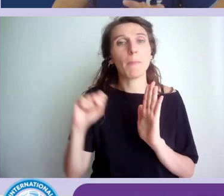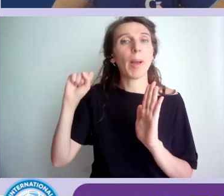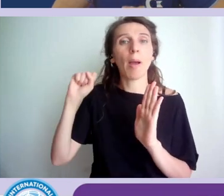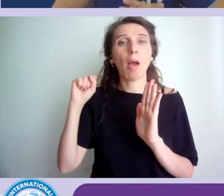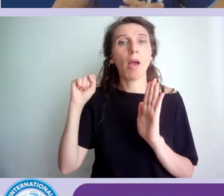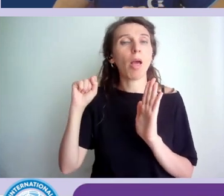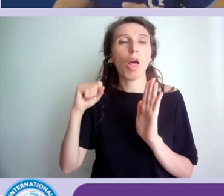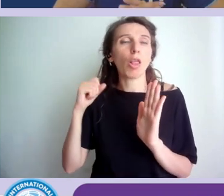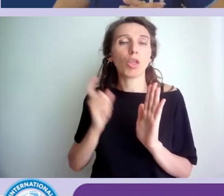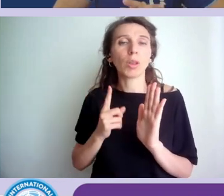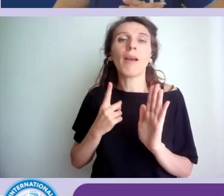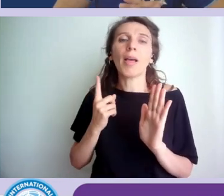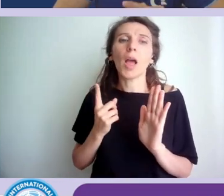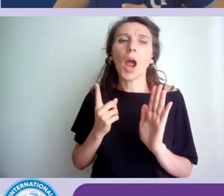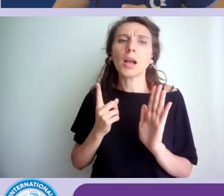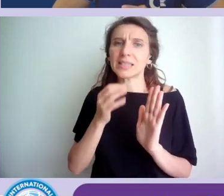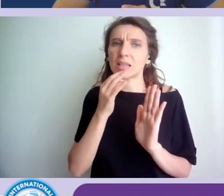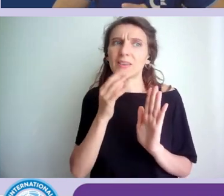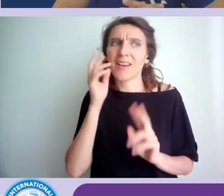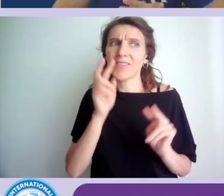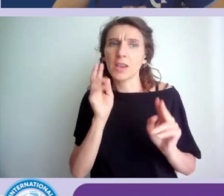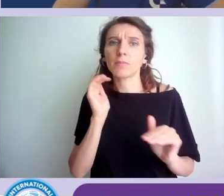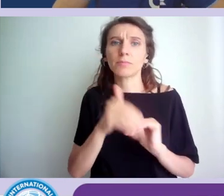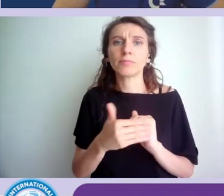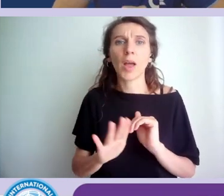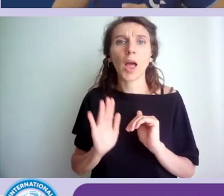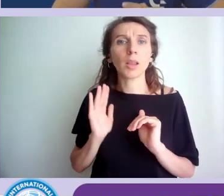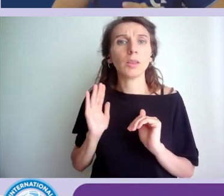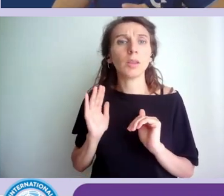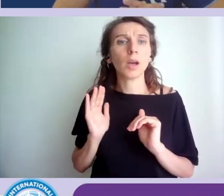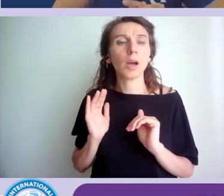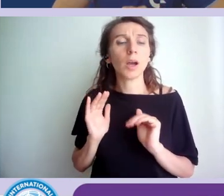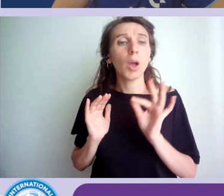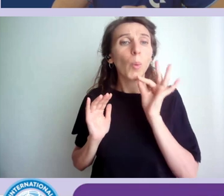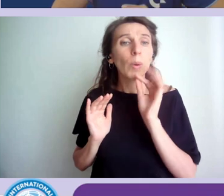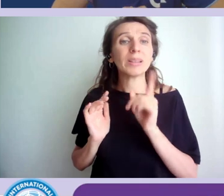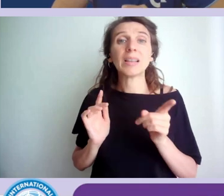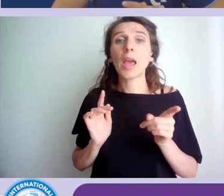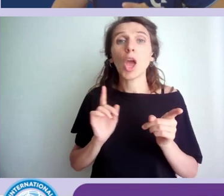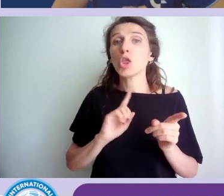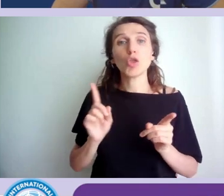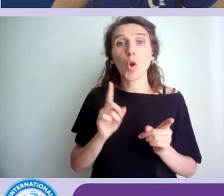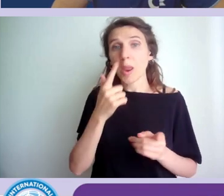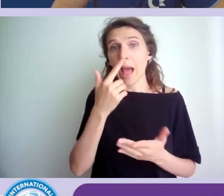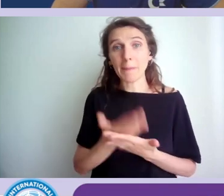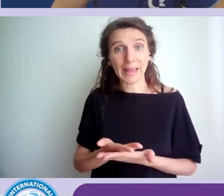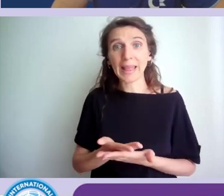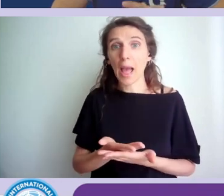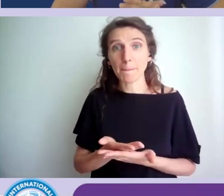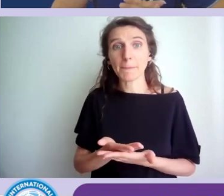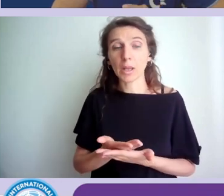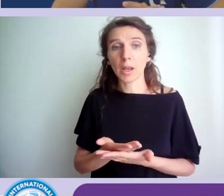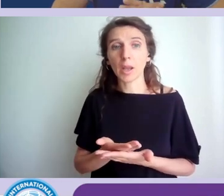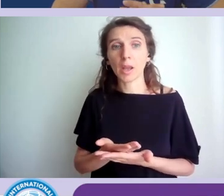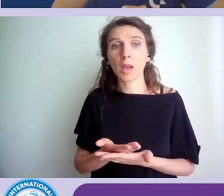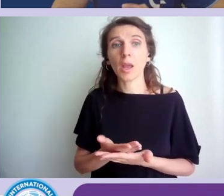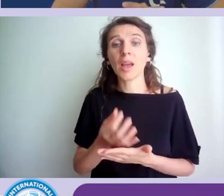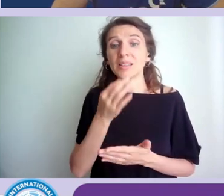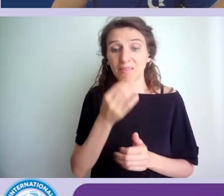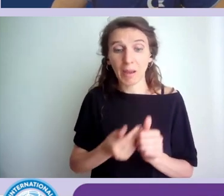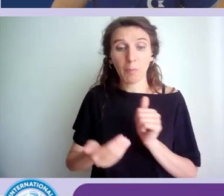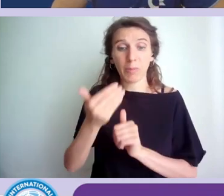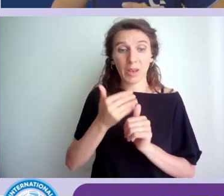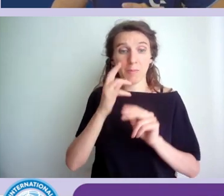ossia è stata superata La verifica pertanto quelli che sono considerati non applicabili a seguito di